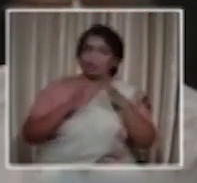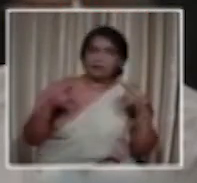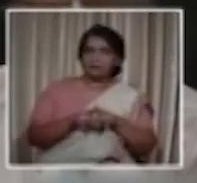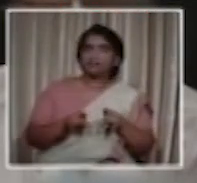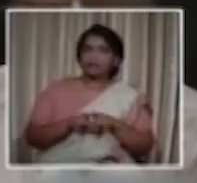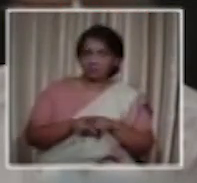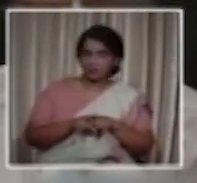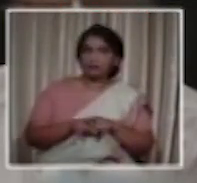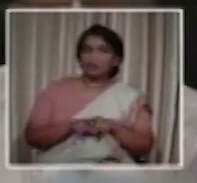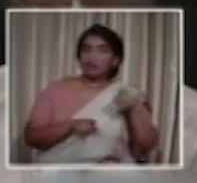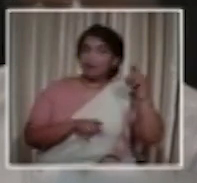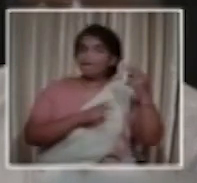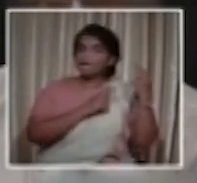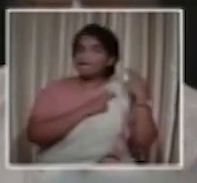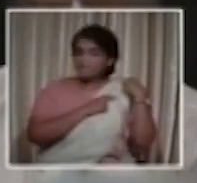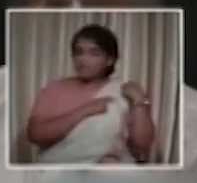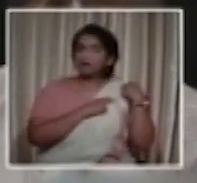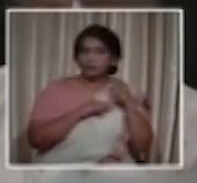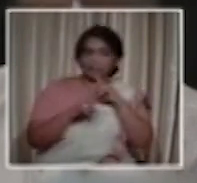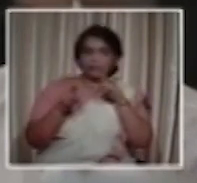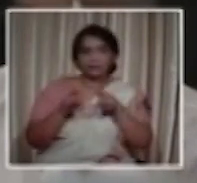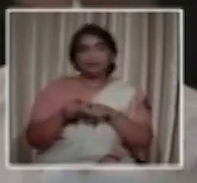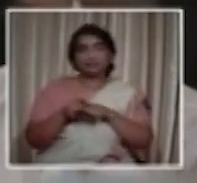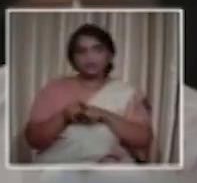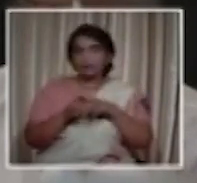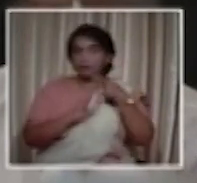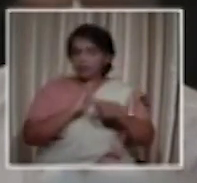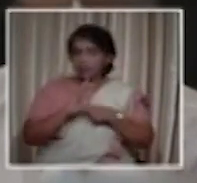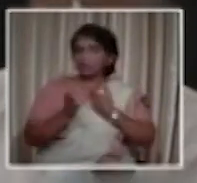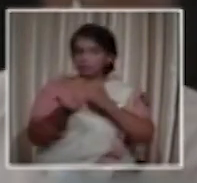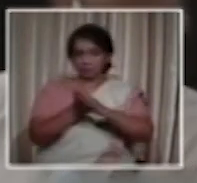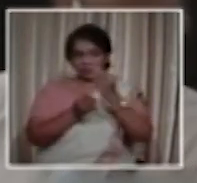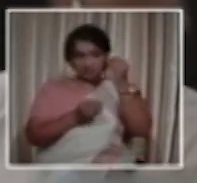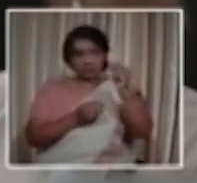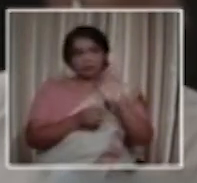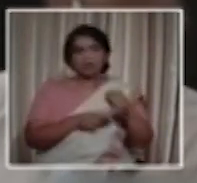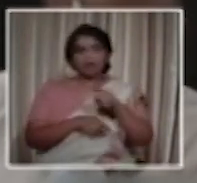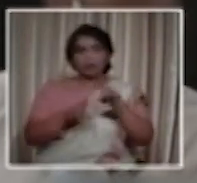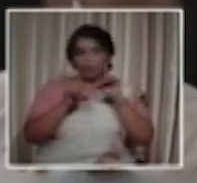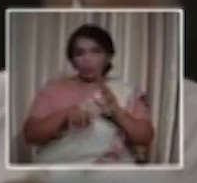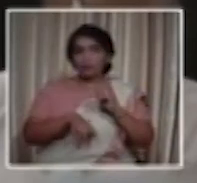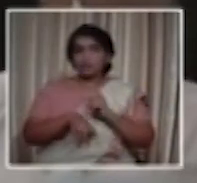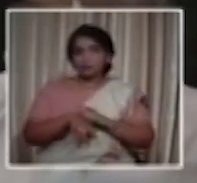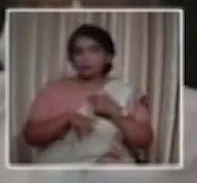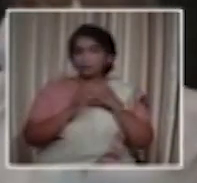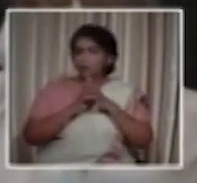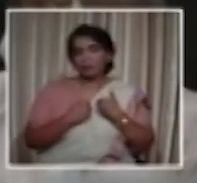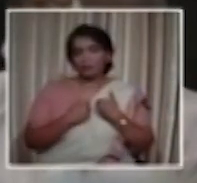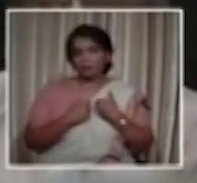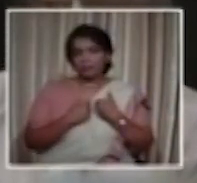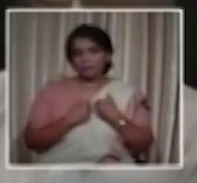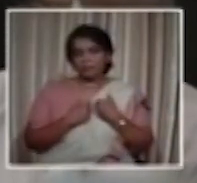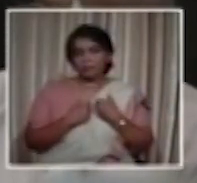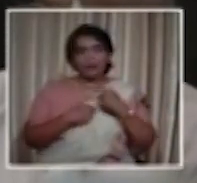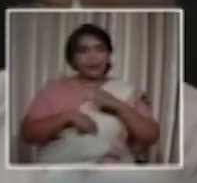යුක්තව ඔවුන්ගේ වගකීම සහ යුතුකම රට වෙනුවෙන් ඉටු කරමින් සිටිනවා. ඒත් මෙවැනි අවස්ථාවක අප වඩාත් කල්පනා කළ යුත්තේ